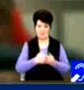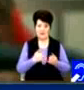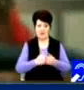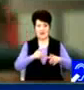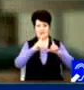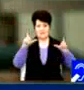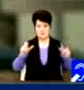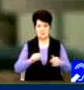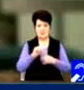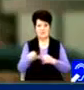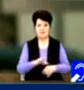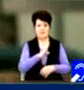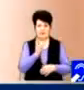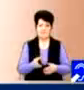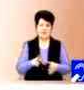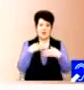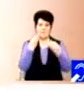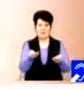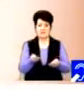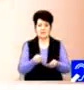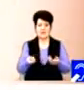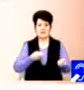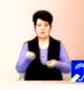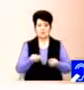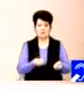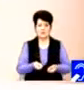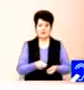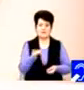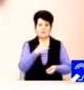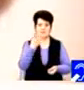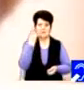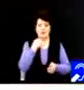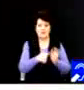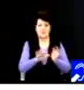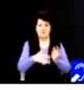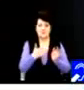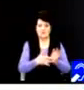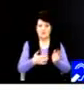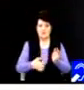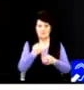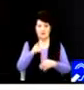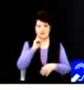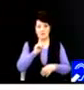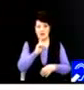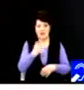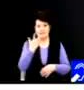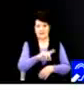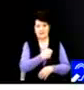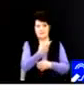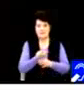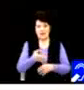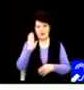instituție în parte și va fi prezentat autorităților în Republica Moldova activează șase centre de plasament temporar și și trei spitale